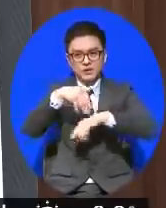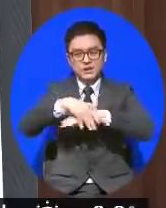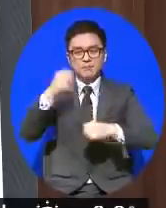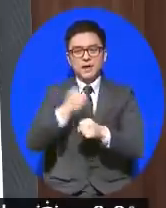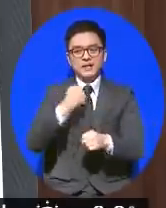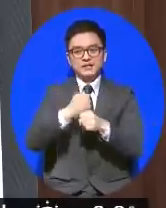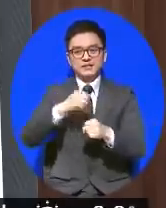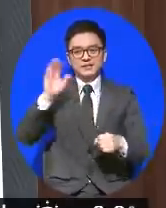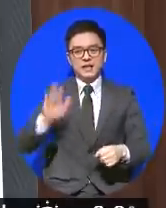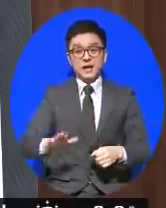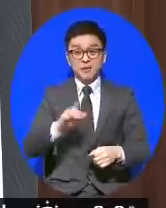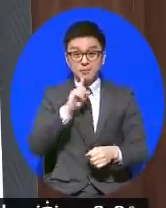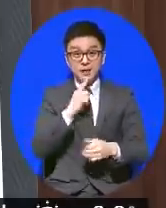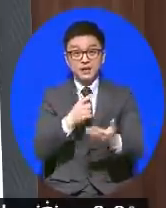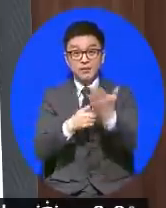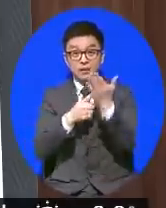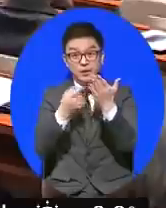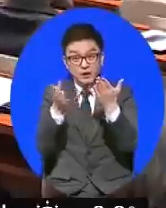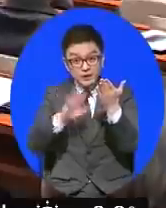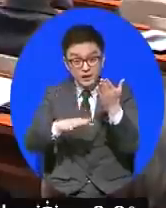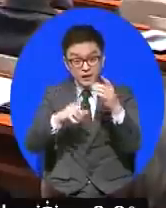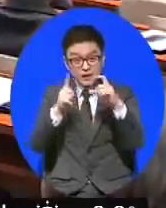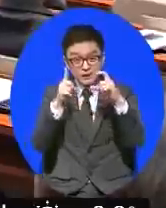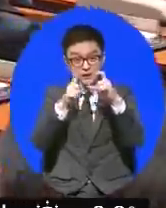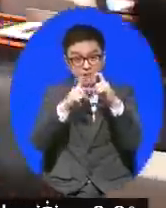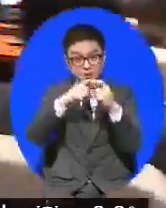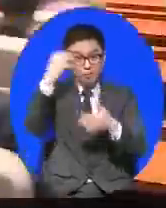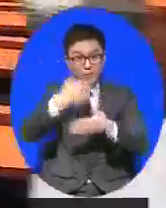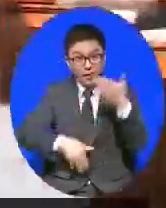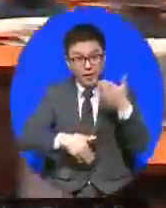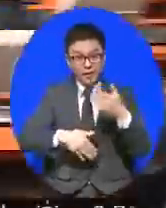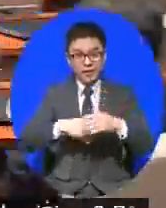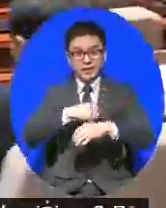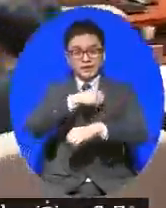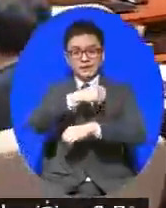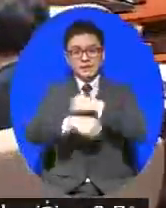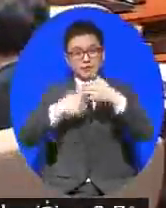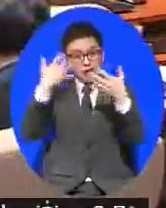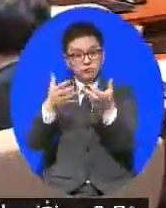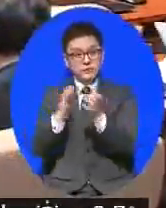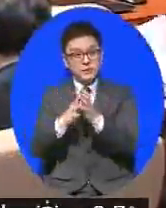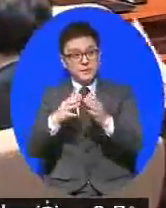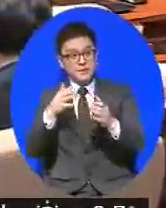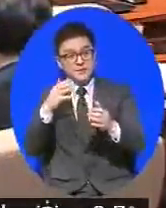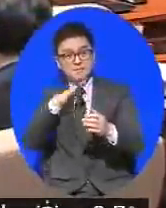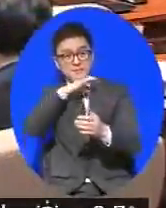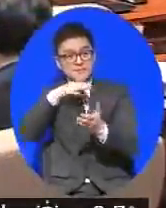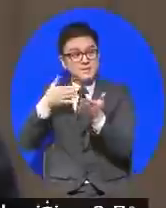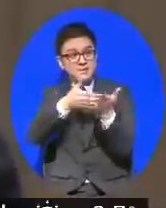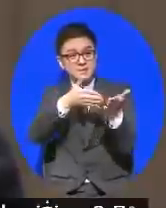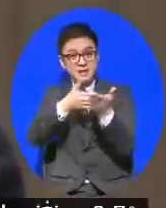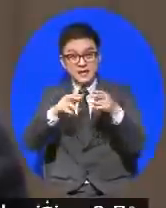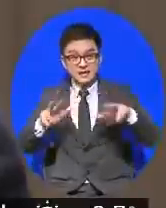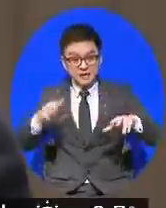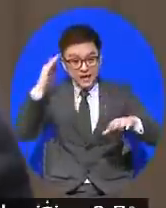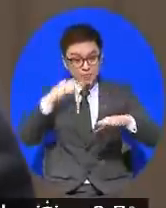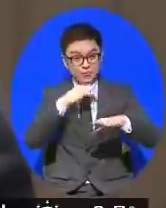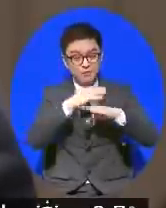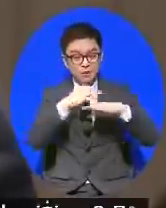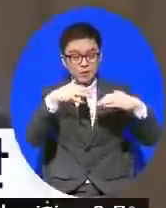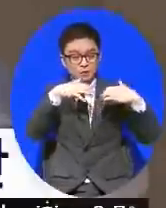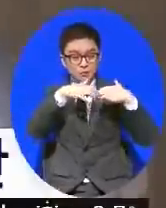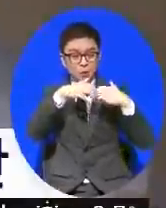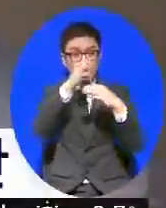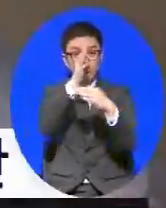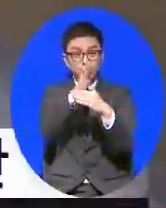조항에서 자유를 삭제한 겁니다. 야당은 즉각 반발했습니다. 북한과 대치하는 상황에서 자유를 빼는